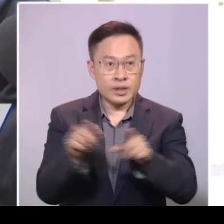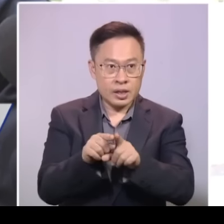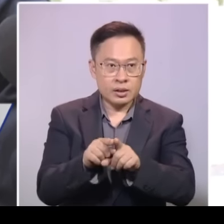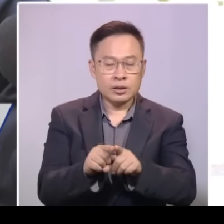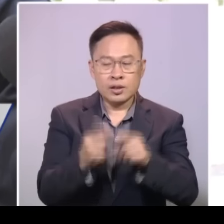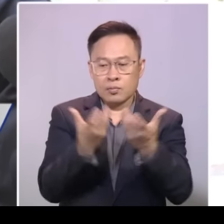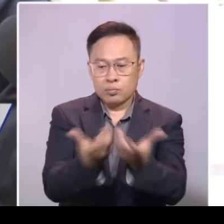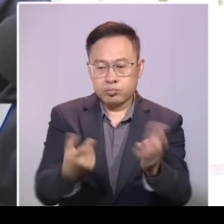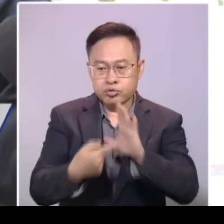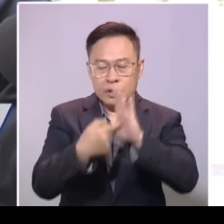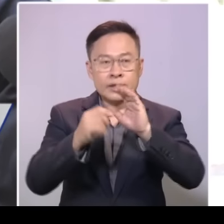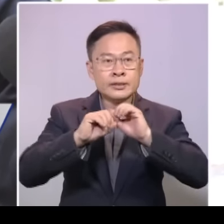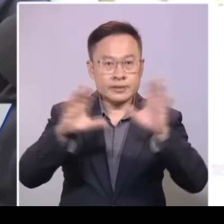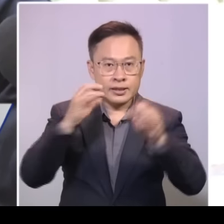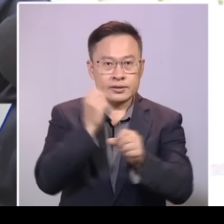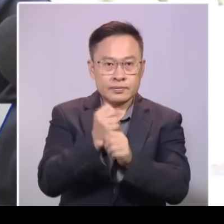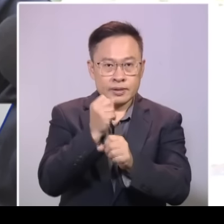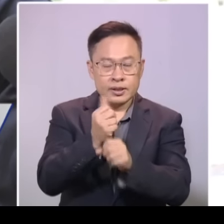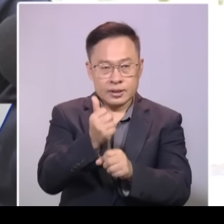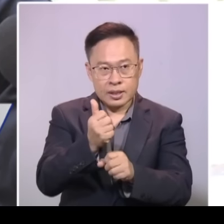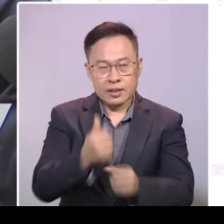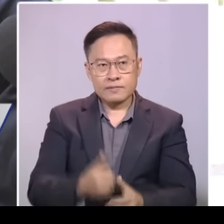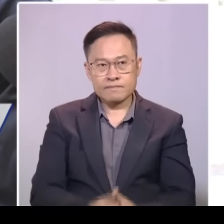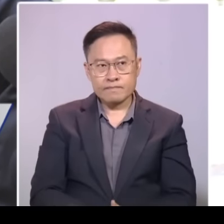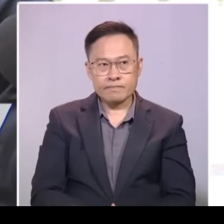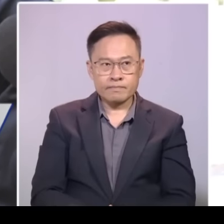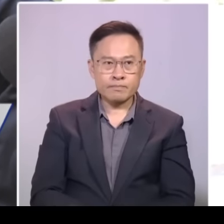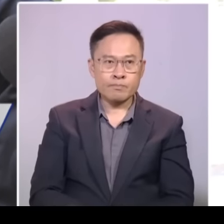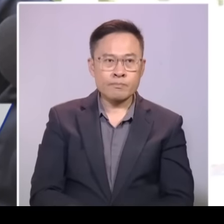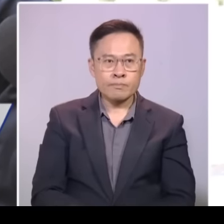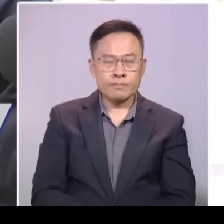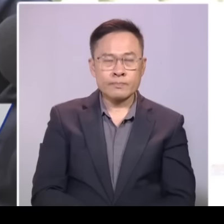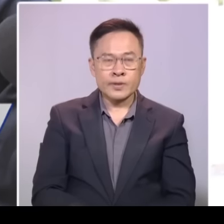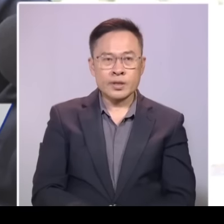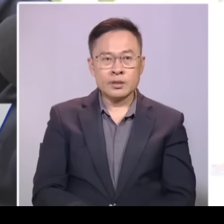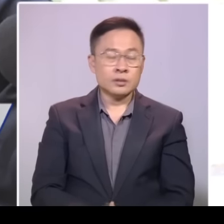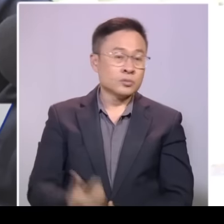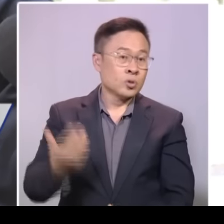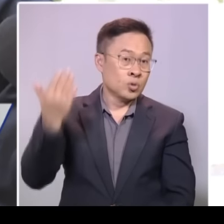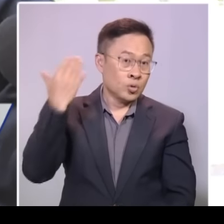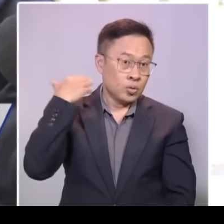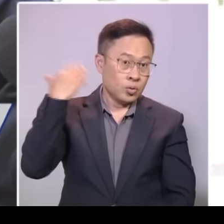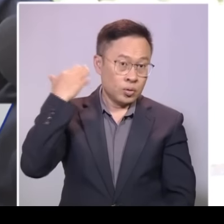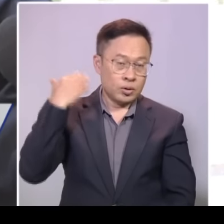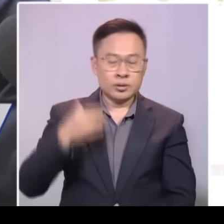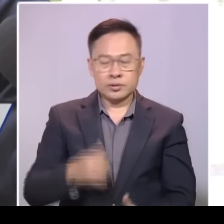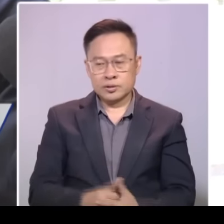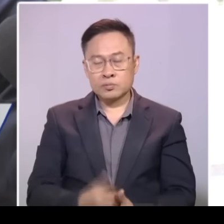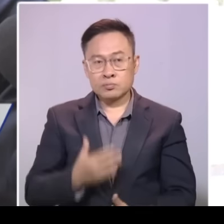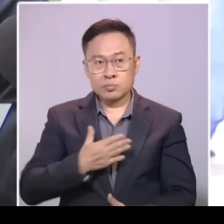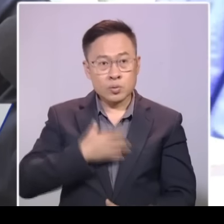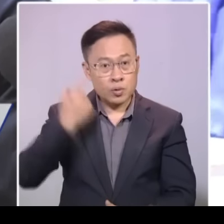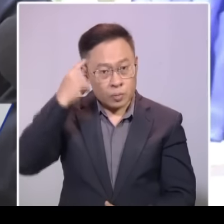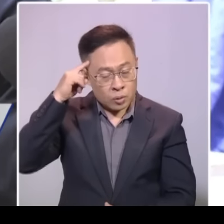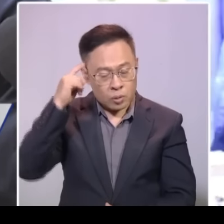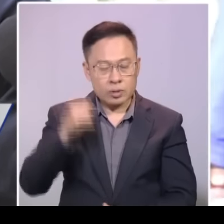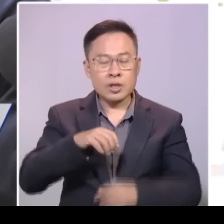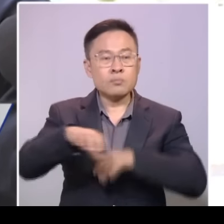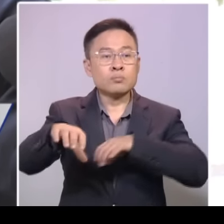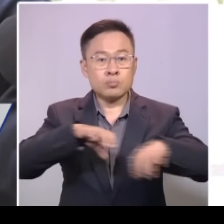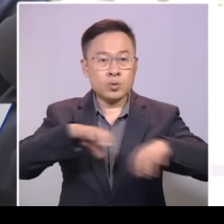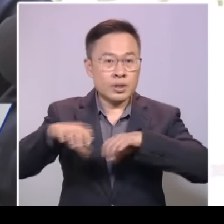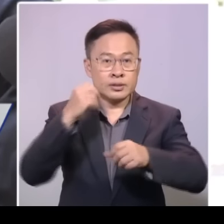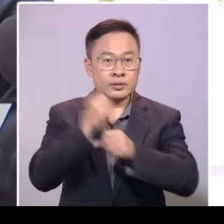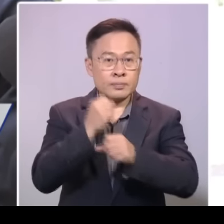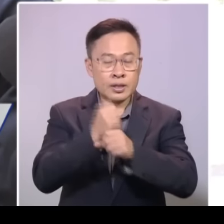ผลงานออกมาแบบเป็นชิ้นเป็นอันน ะ นายอรรถกรบอกว่าคือที่ผ่านมาเนี่ยผมเองก็ยังไม่รู้เรื่องเกี่ยวกับการบริหารเท่า